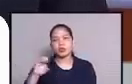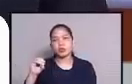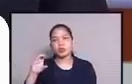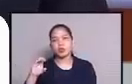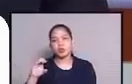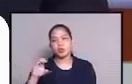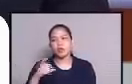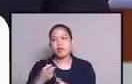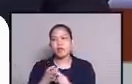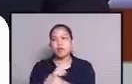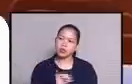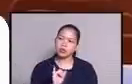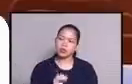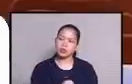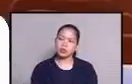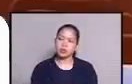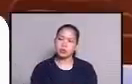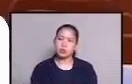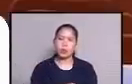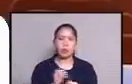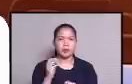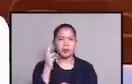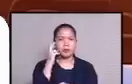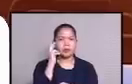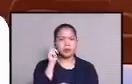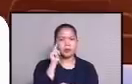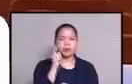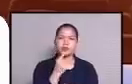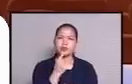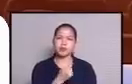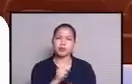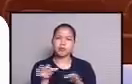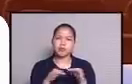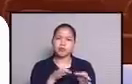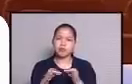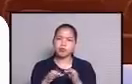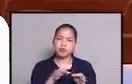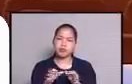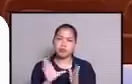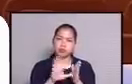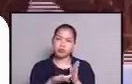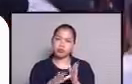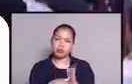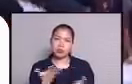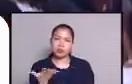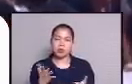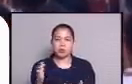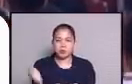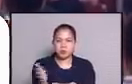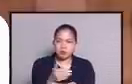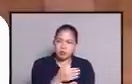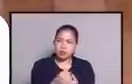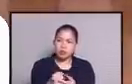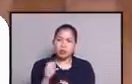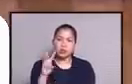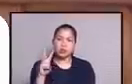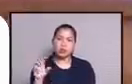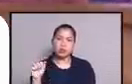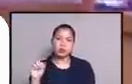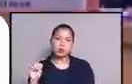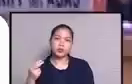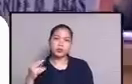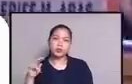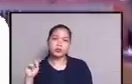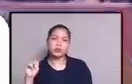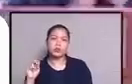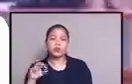mula Washington, D.C.? Rafi, ang paliwanag kasi ng COMELEC, mukhang iniipon kasi doon sa Washington yung mga